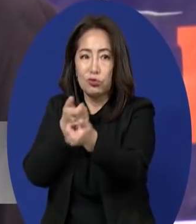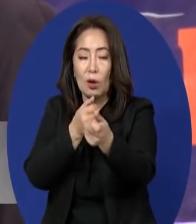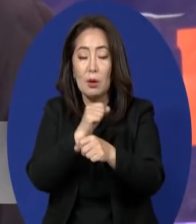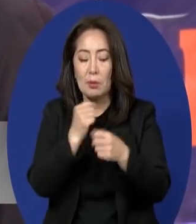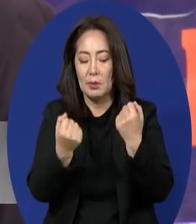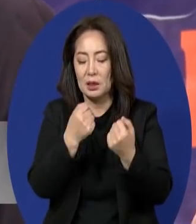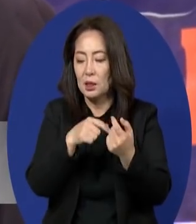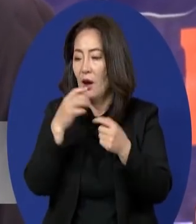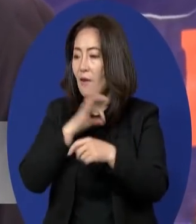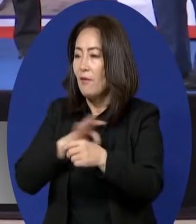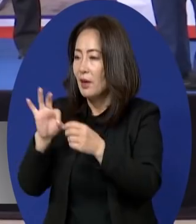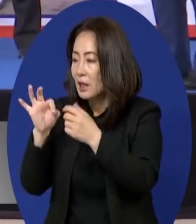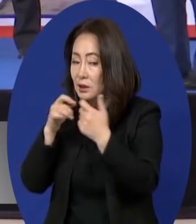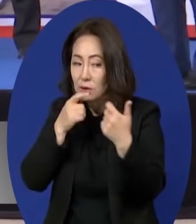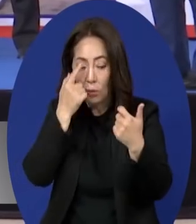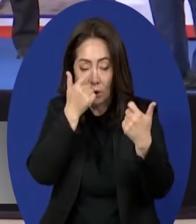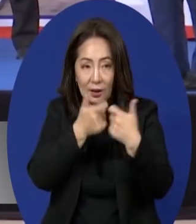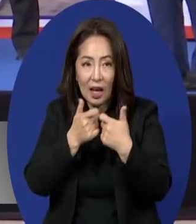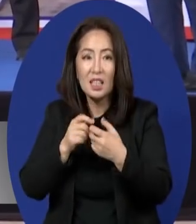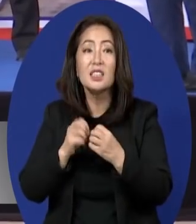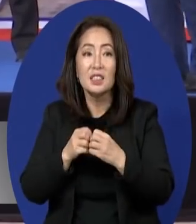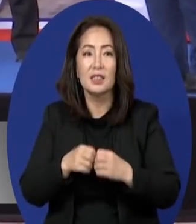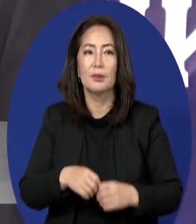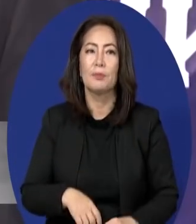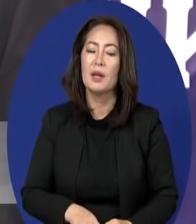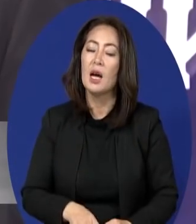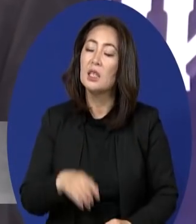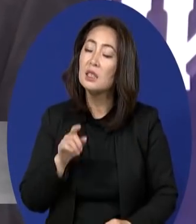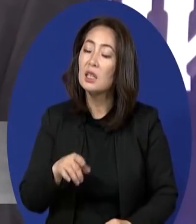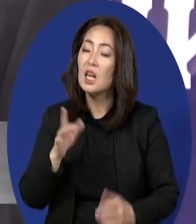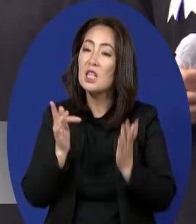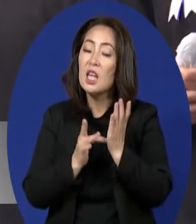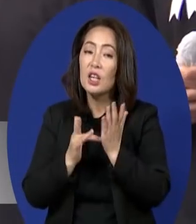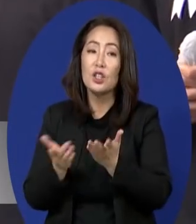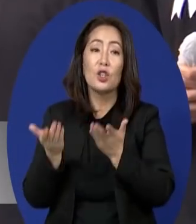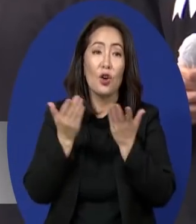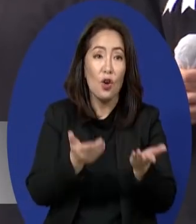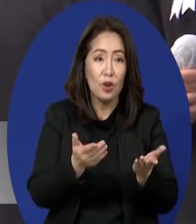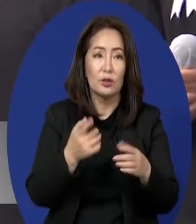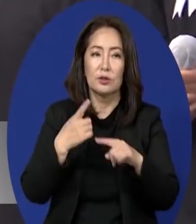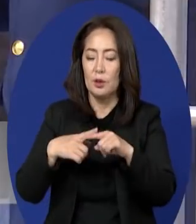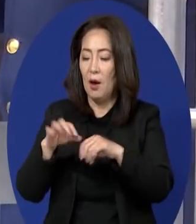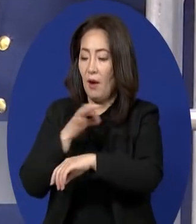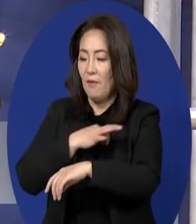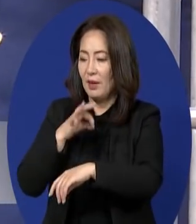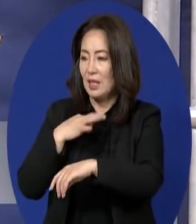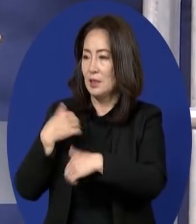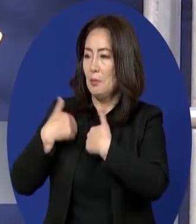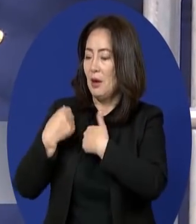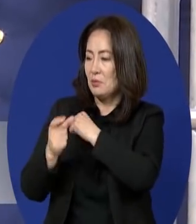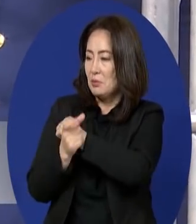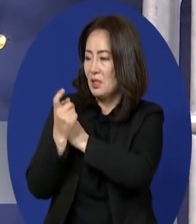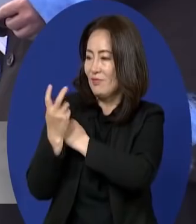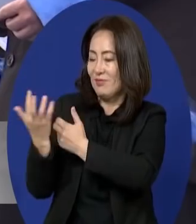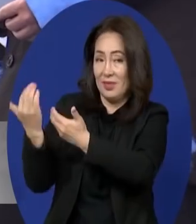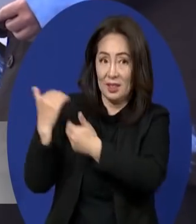үйлдвэрлэсэн юм аа. Төслийн хүрээнд зөвхөн техник хэрэгсэл нийлүүлэхээс гадна Францын онцгой албанаас сургагч багш нар ирж